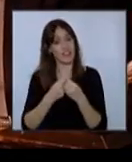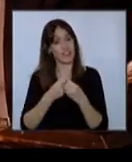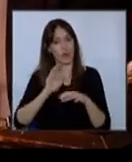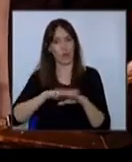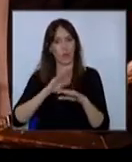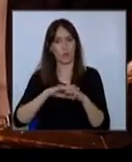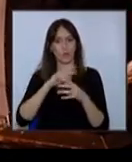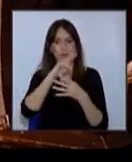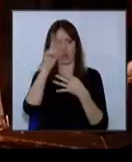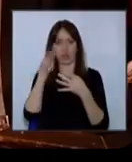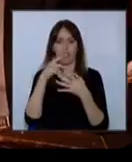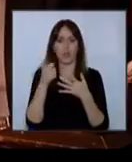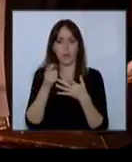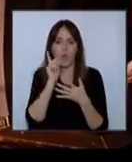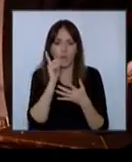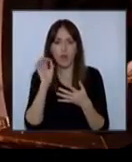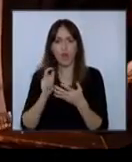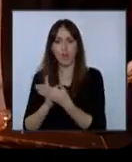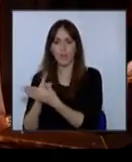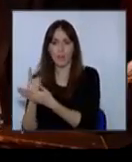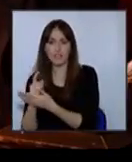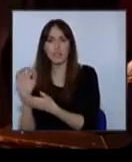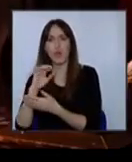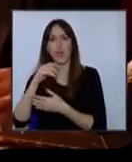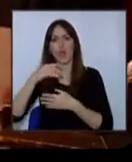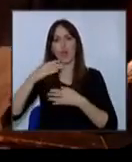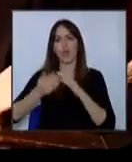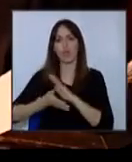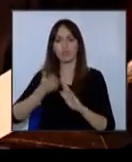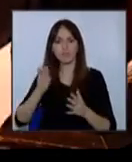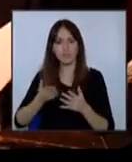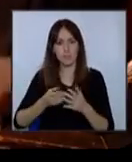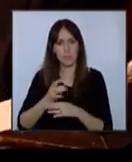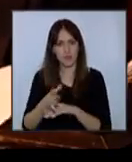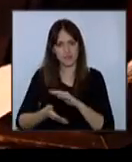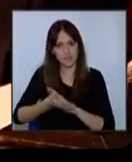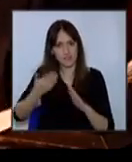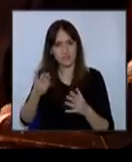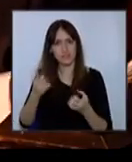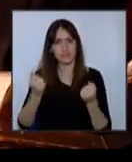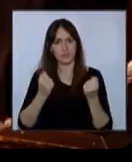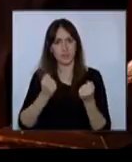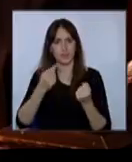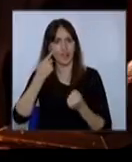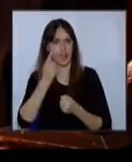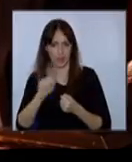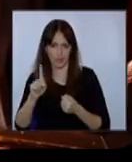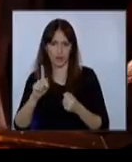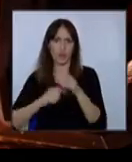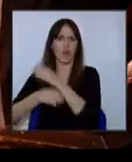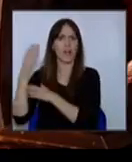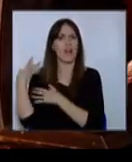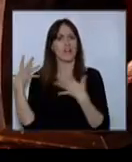del conductor, ja sigui per l'ús del mòbil o GPS, o per no respectar les senyals de la velocitat. Res a veure amb l'accident